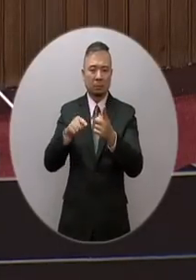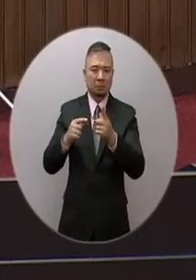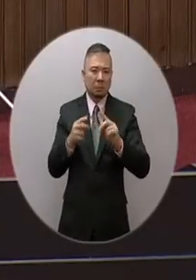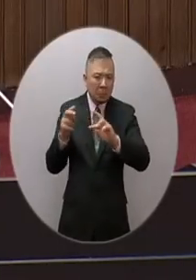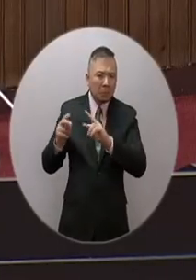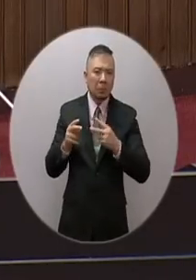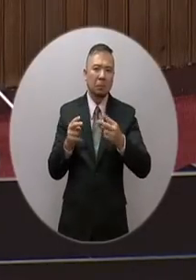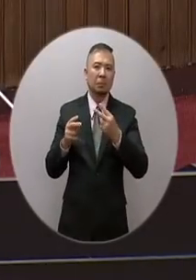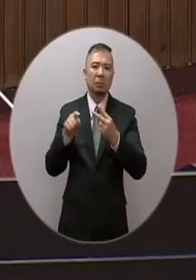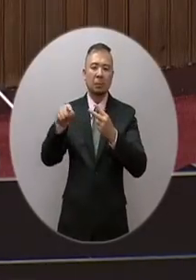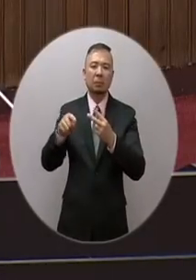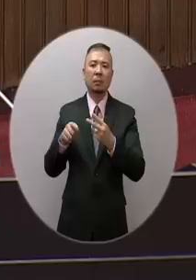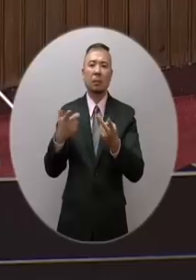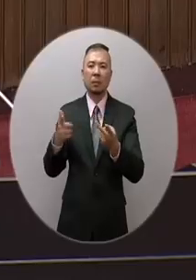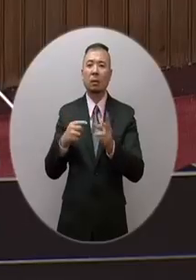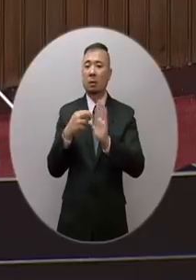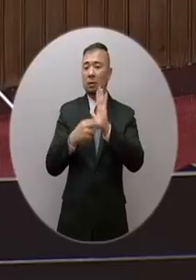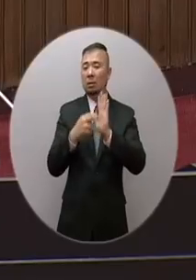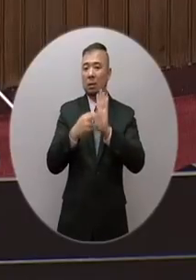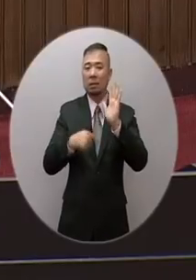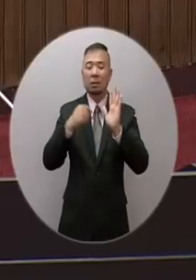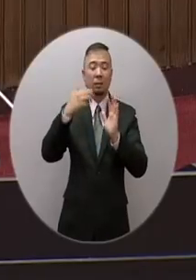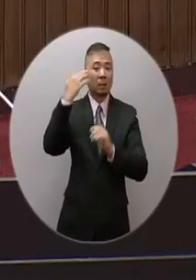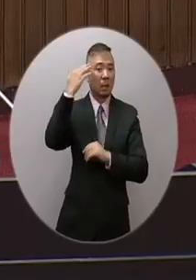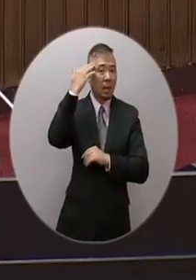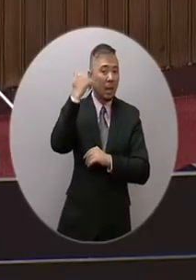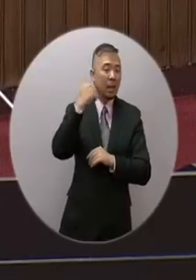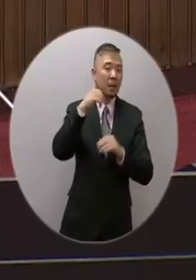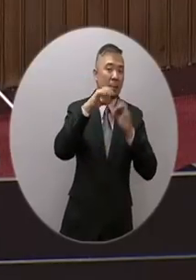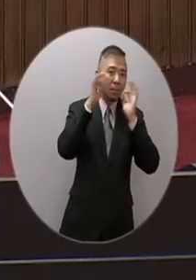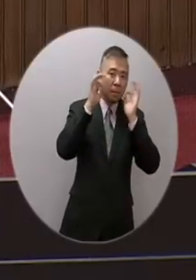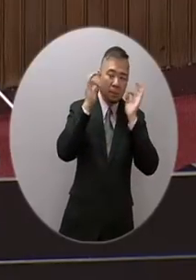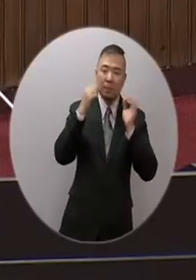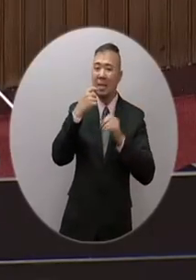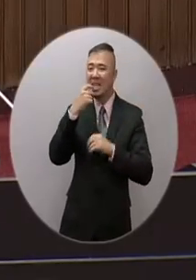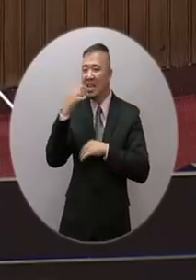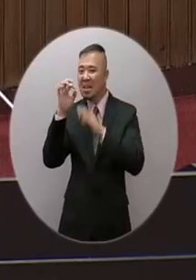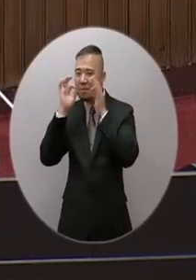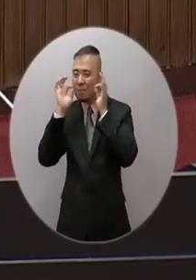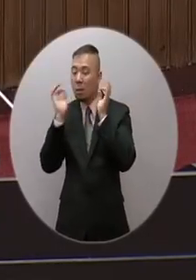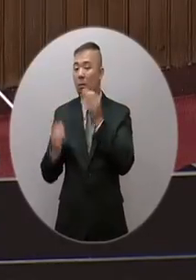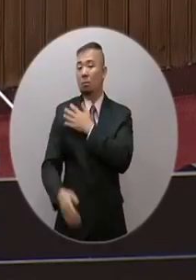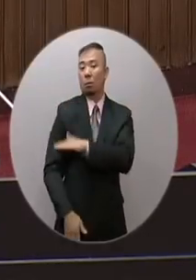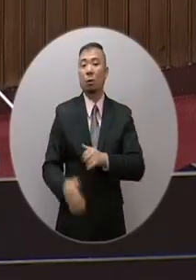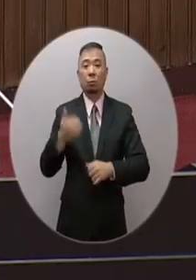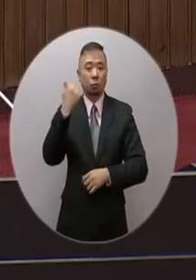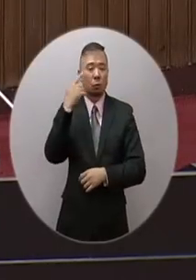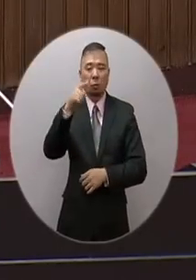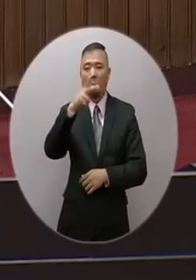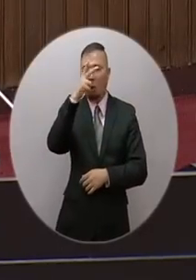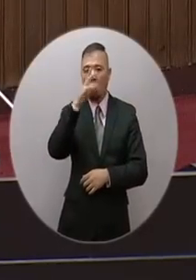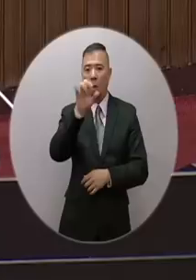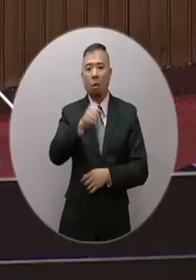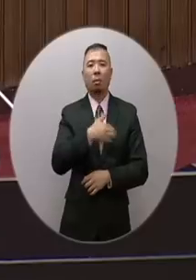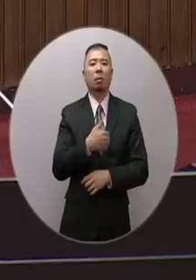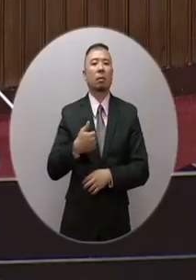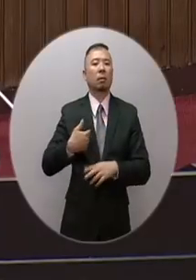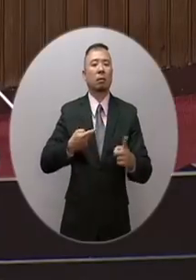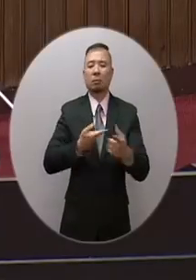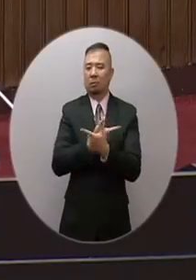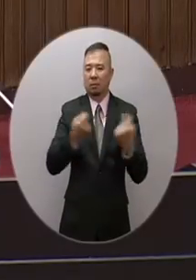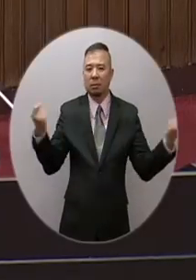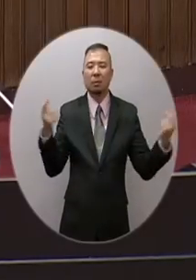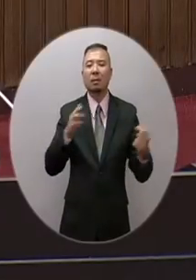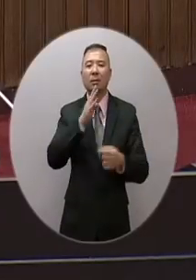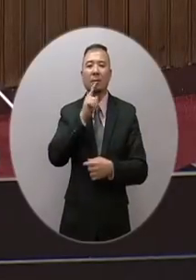用黑猫白猫会抓老鼠的就是好猫的实践主义。他是实事求